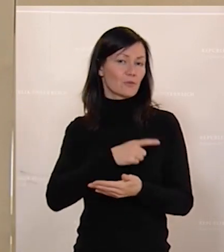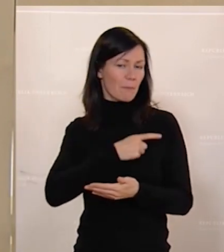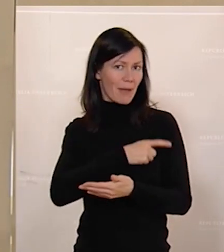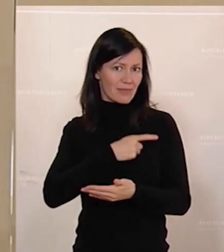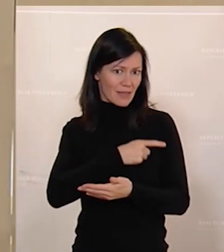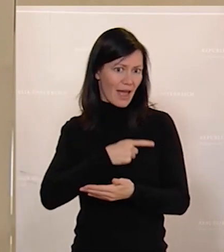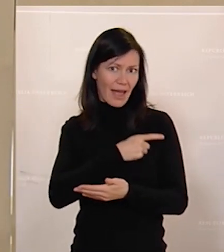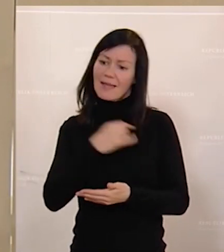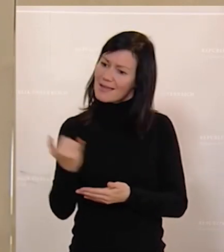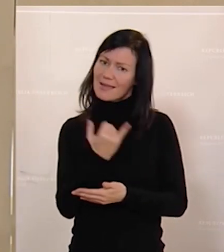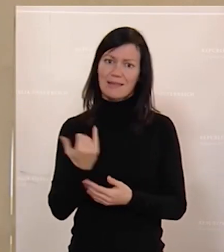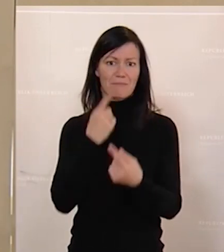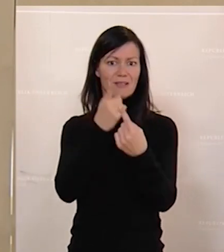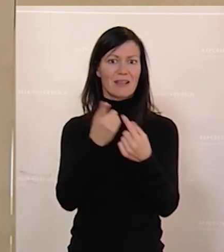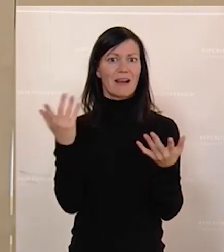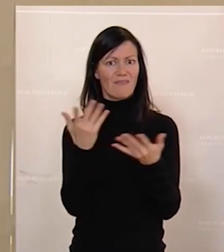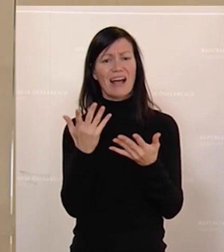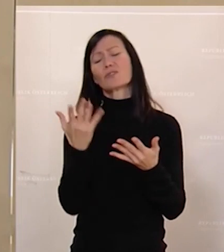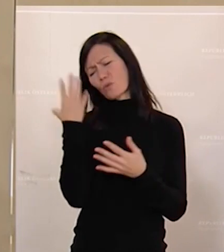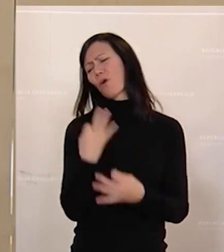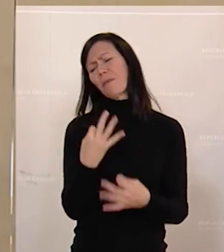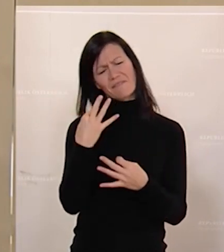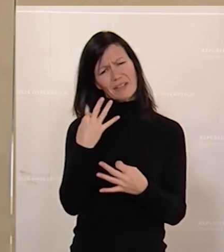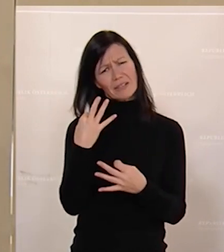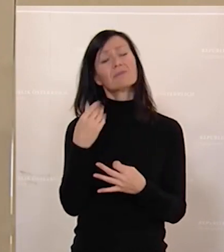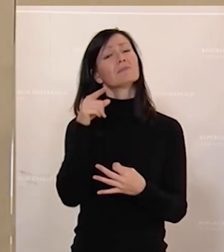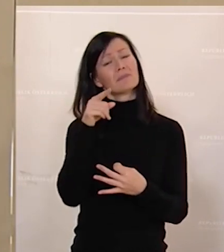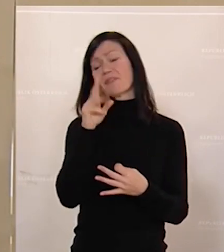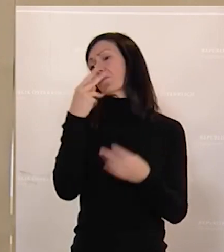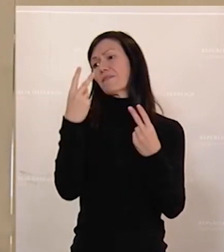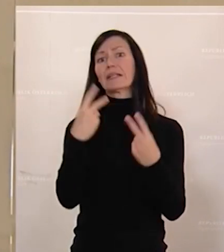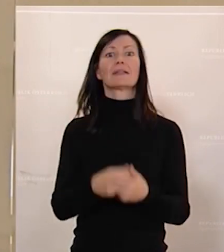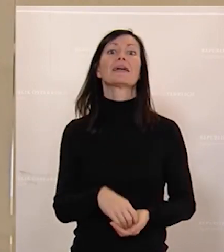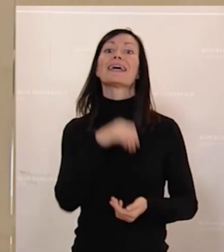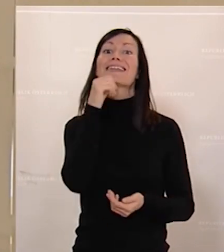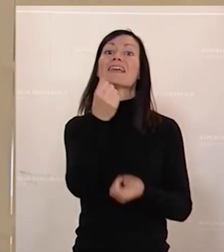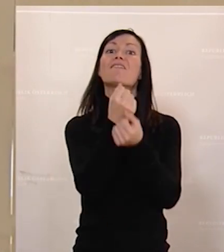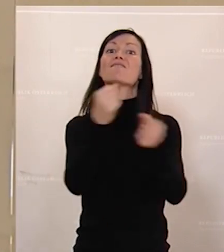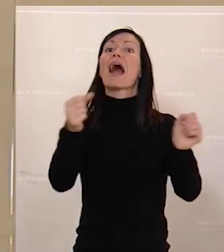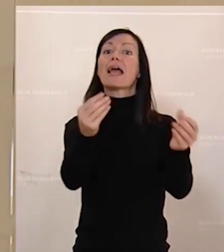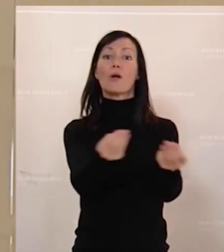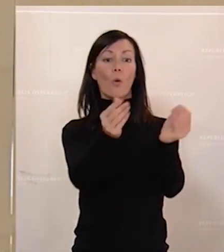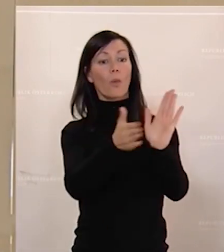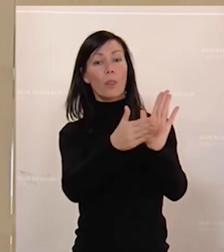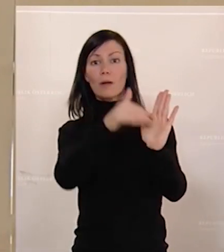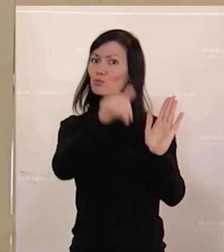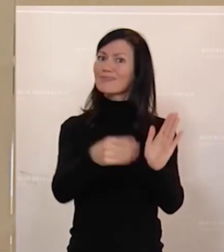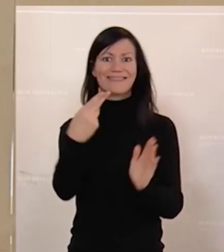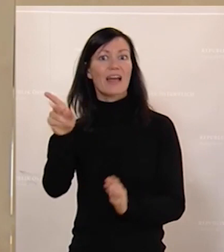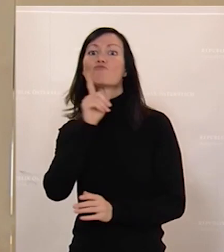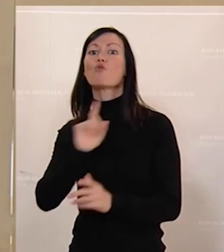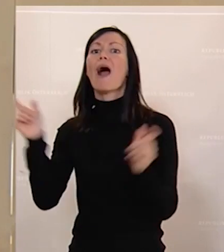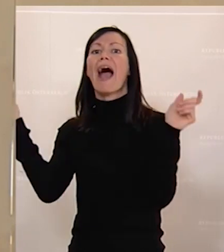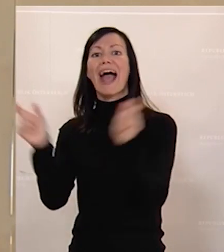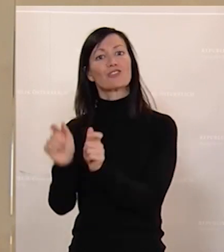so wichtig ist, dass wir nicht die Freiheit an sich begründen, sondern immer nur die Einschränkung der Freiheit. Und das soll bitte auch Leitmotiv